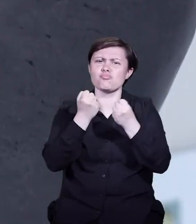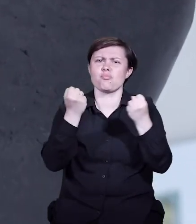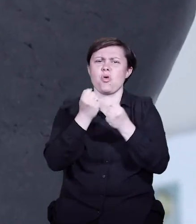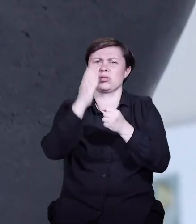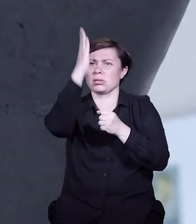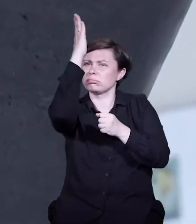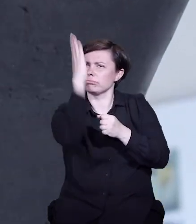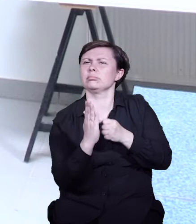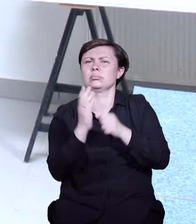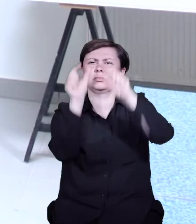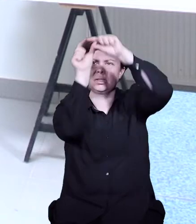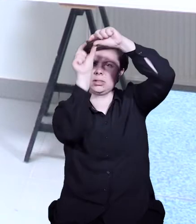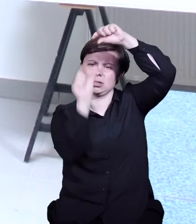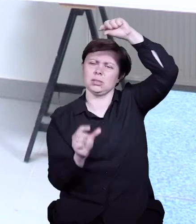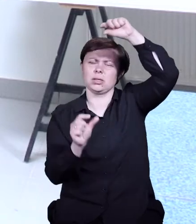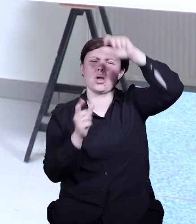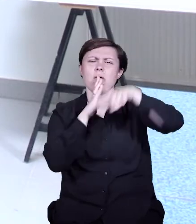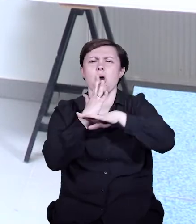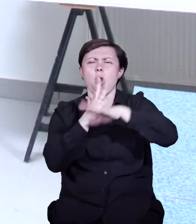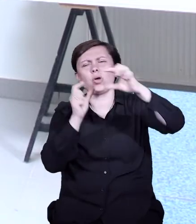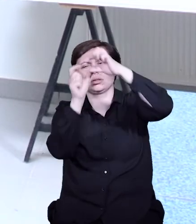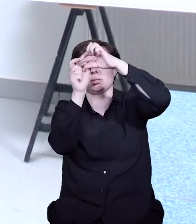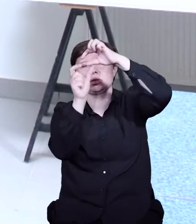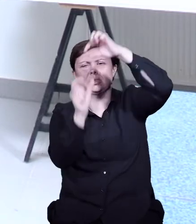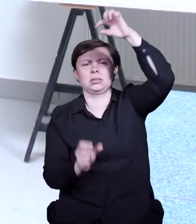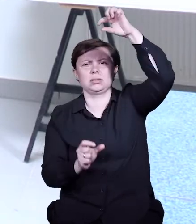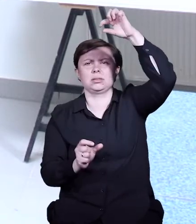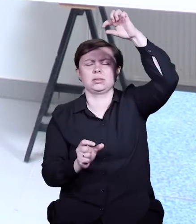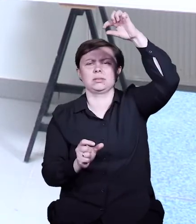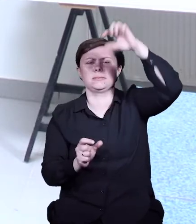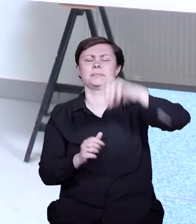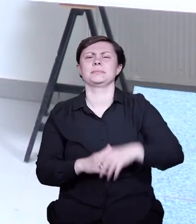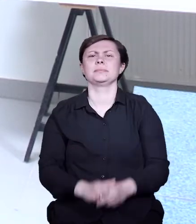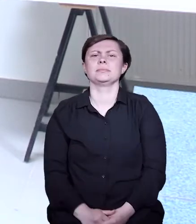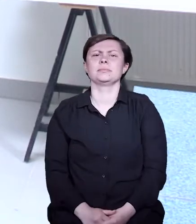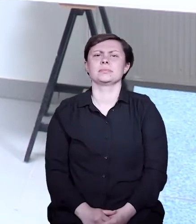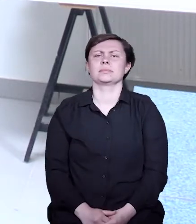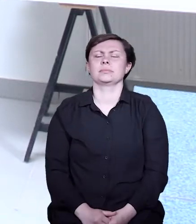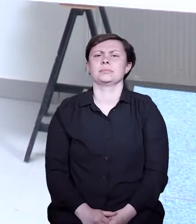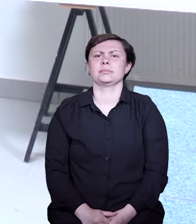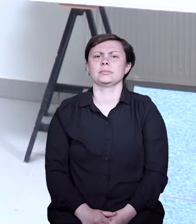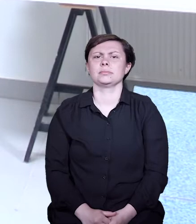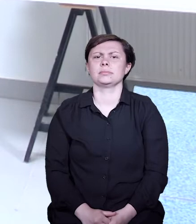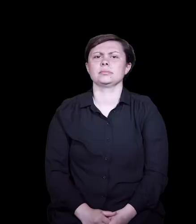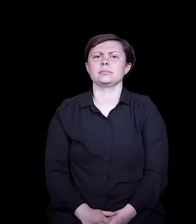rozcięte ostrą strzałą, która przechodzi przez większą część.